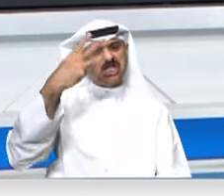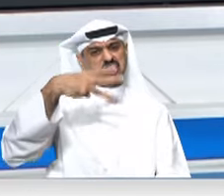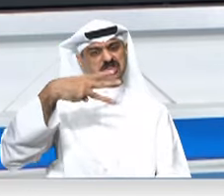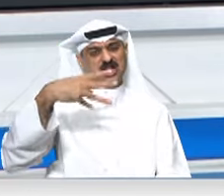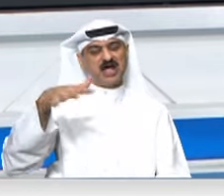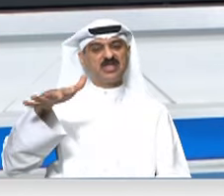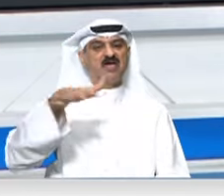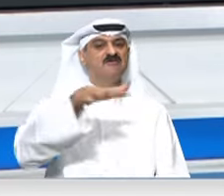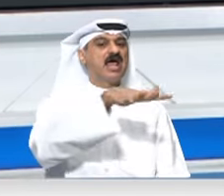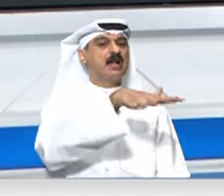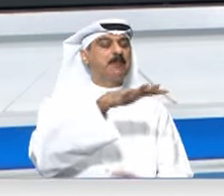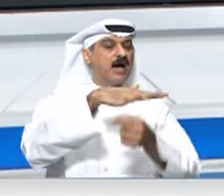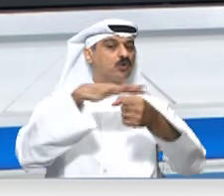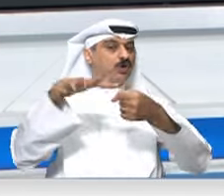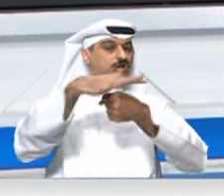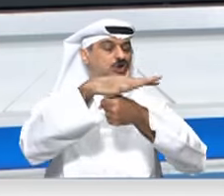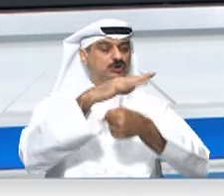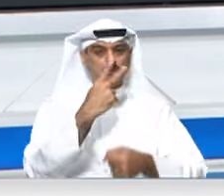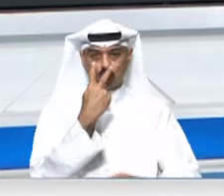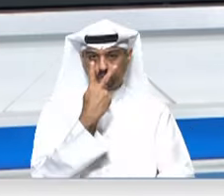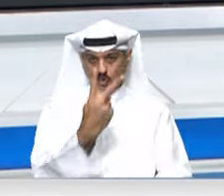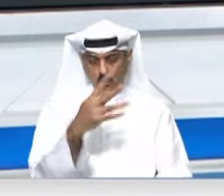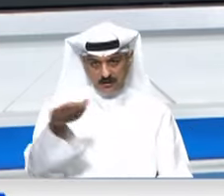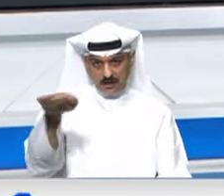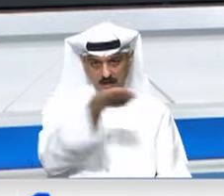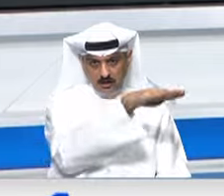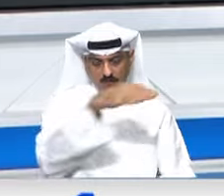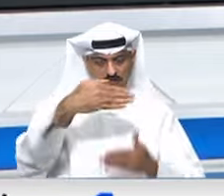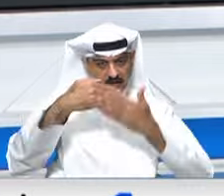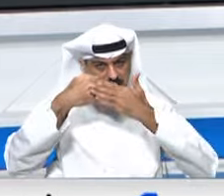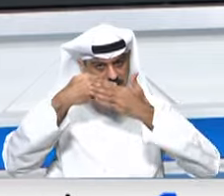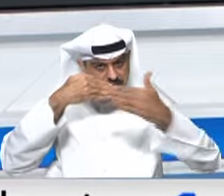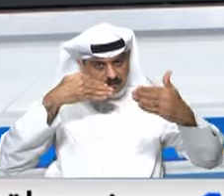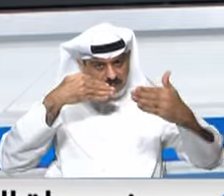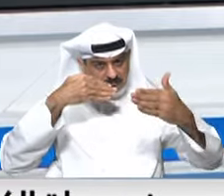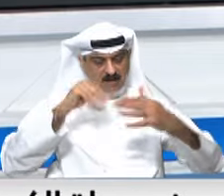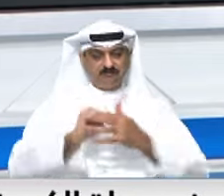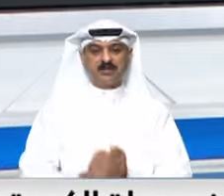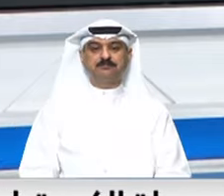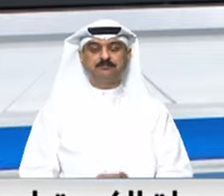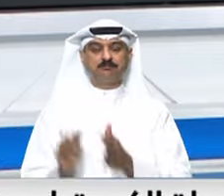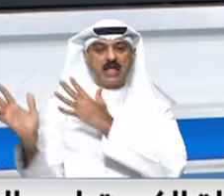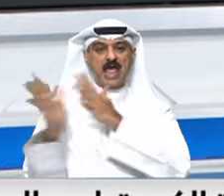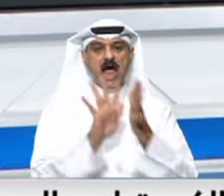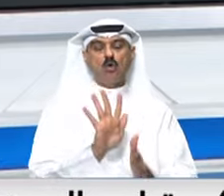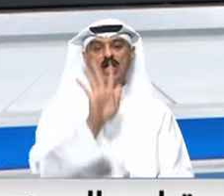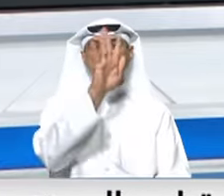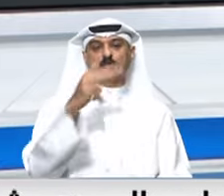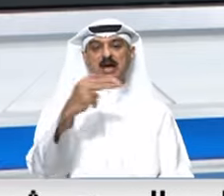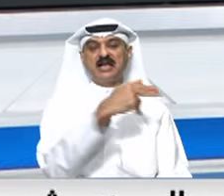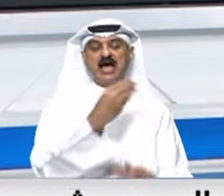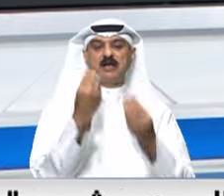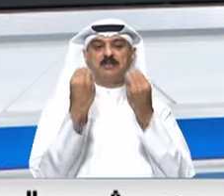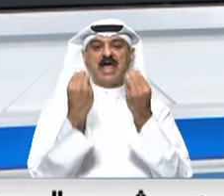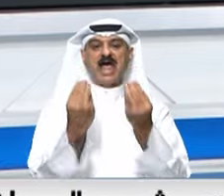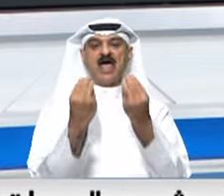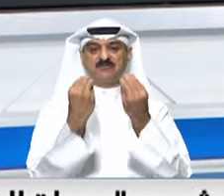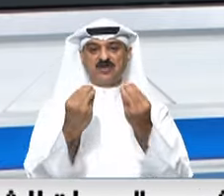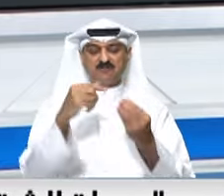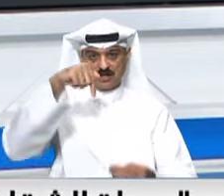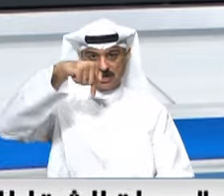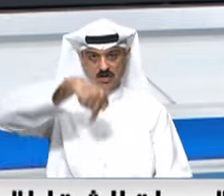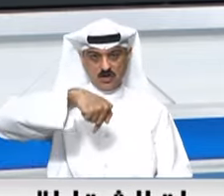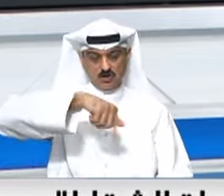بعض المناطق الساحليه الرؤيه الافقيه ممتازه اكثر من 12 ك هواء شمالي غربي خفيف الى معتدل السرعه الليله حاليا سرعه الرياح 10 كل م في